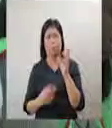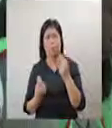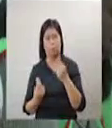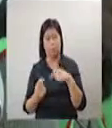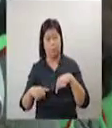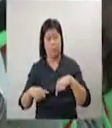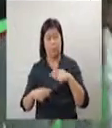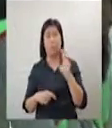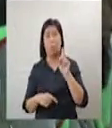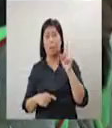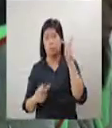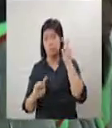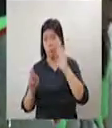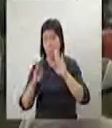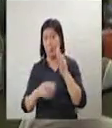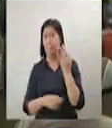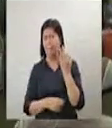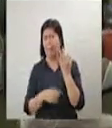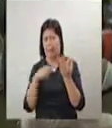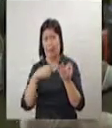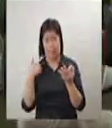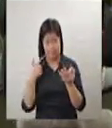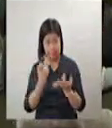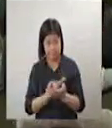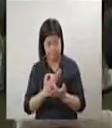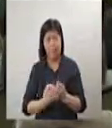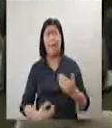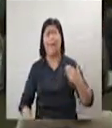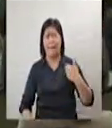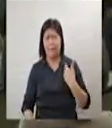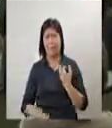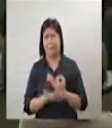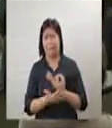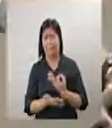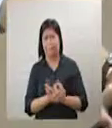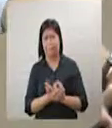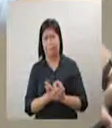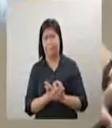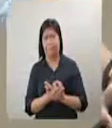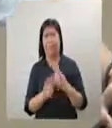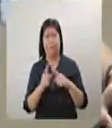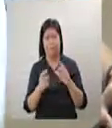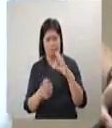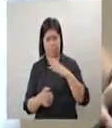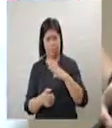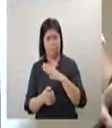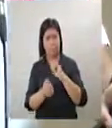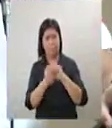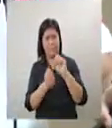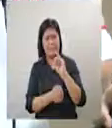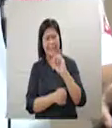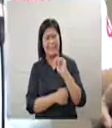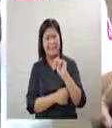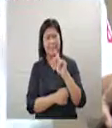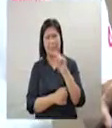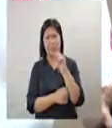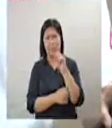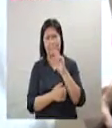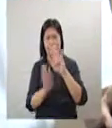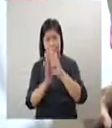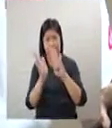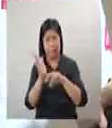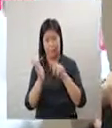po, Congress passed a sin tax bill which actually gave the government about a year ago